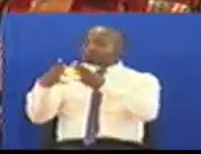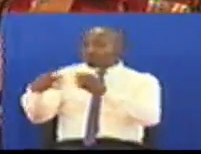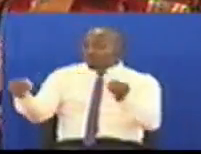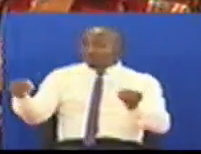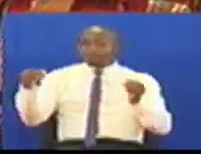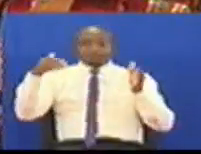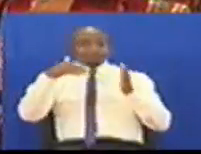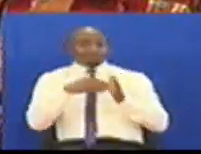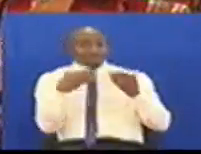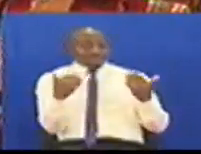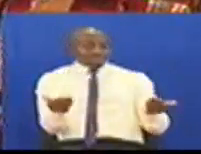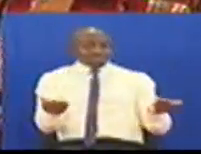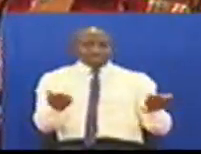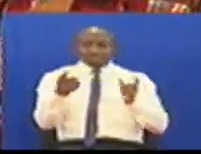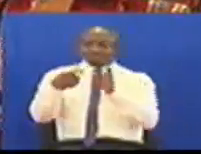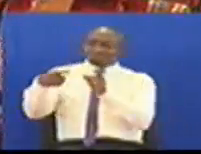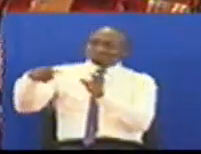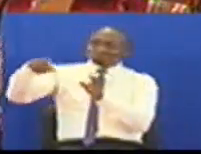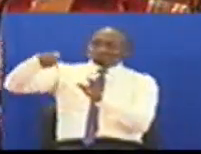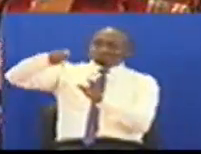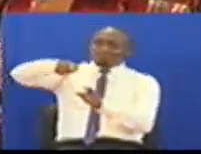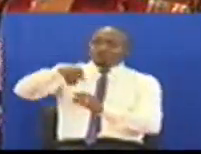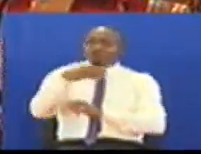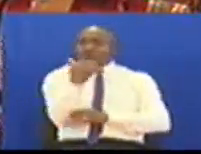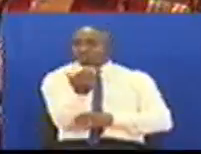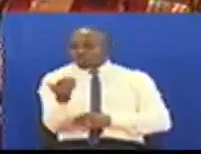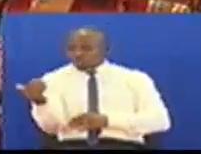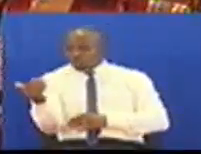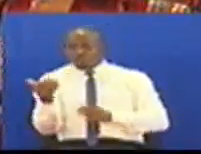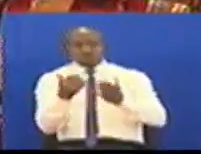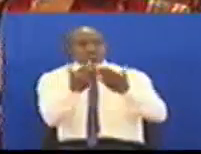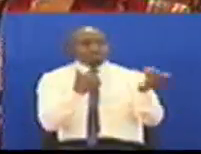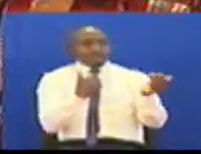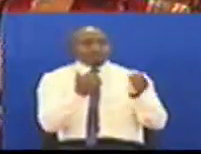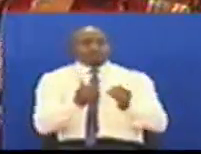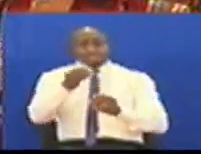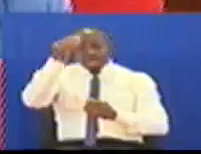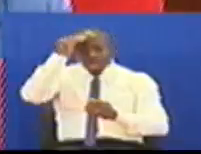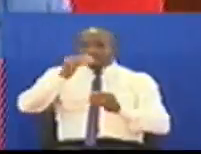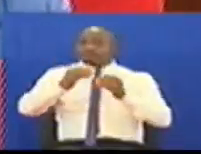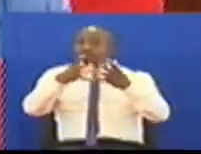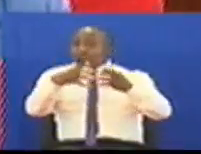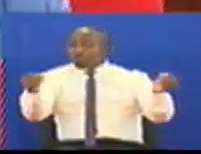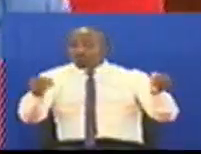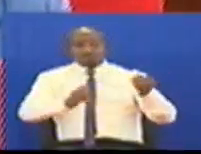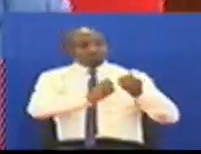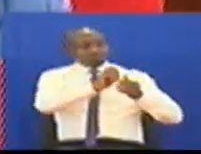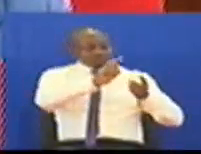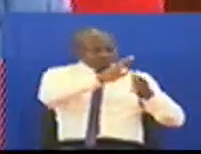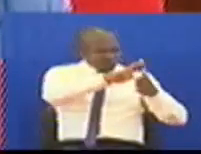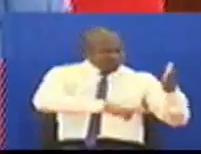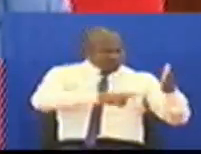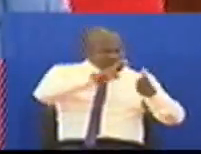sasa hivi tumekuwa na ongezeko kubwa la watoto shuleni, ni kwa sababu wamekuja kwa sababu ya elimu bure. Kwa hiyo nipende kuchukua nafasi hii